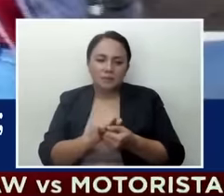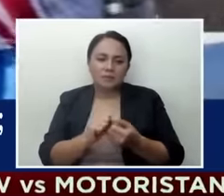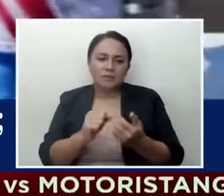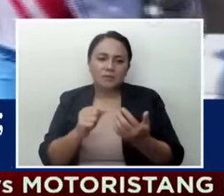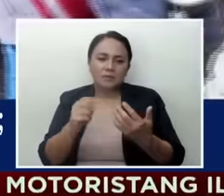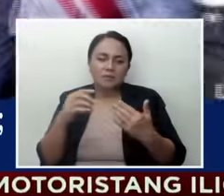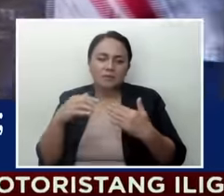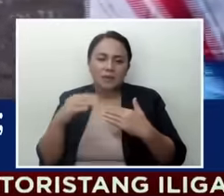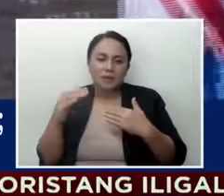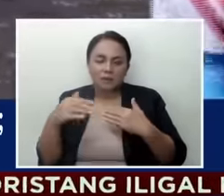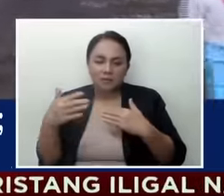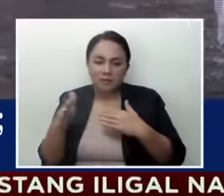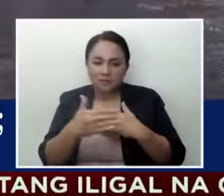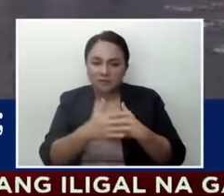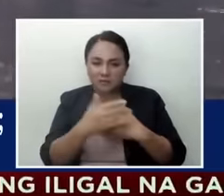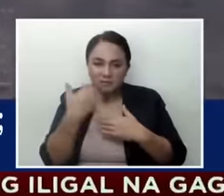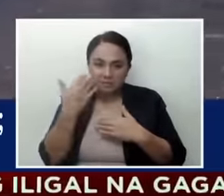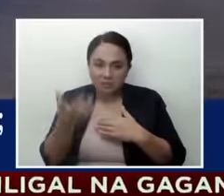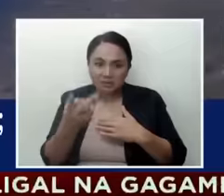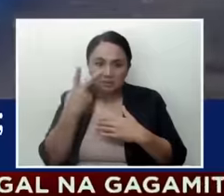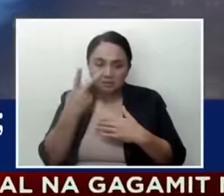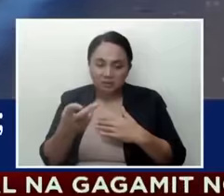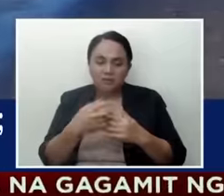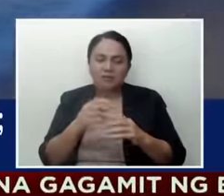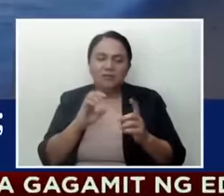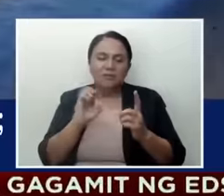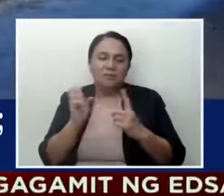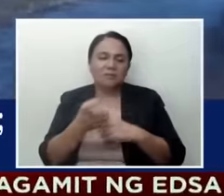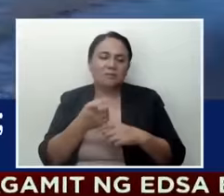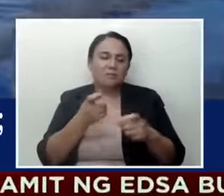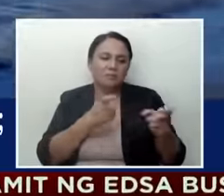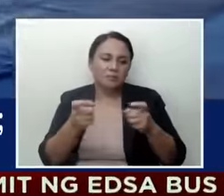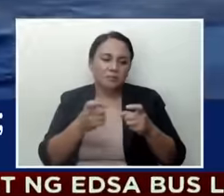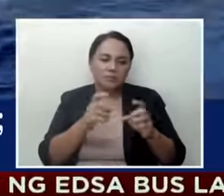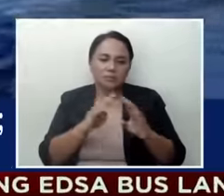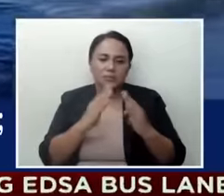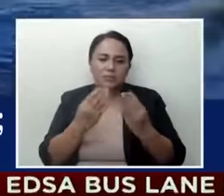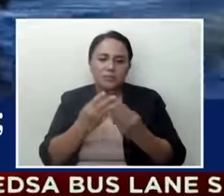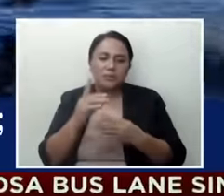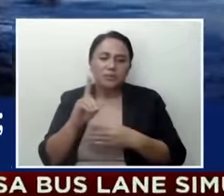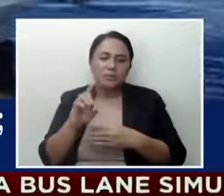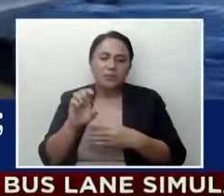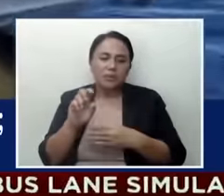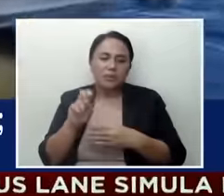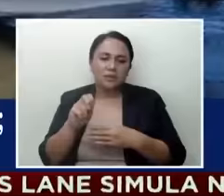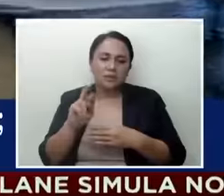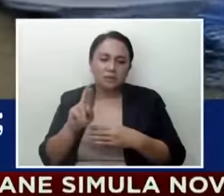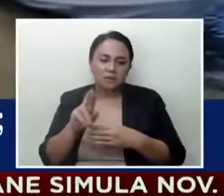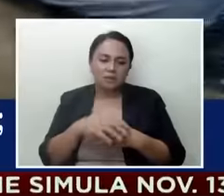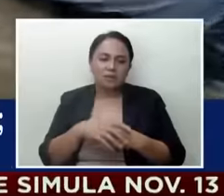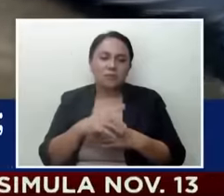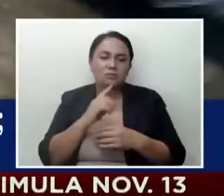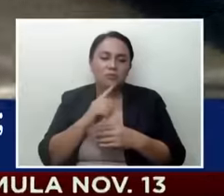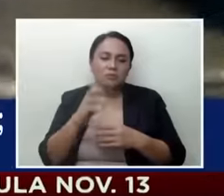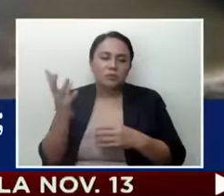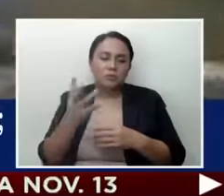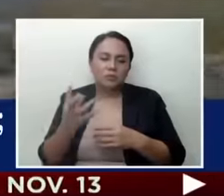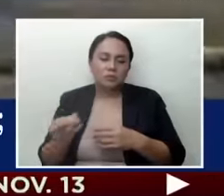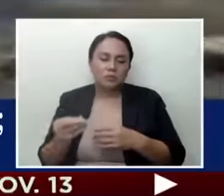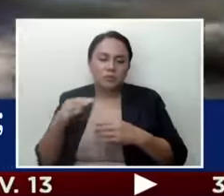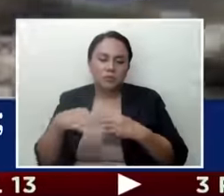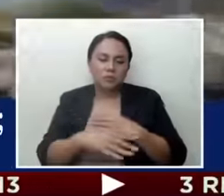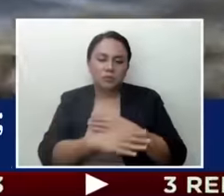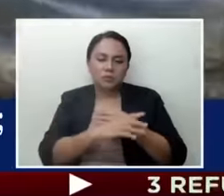kill? Nag-iimbestiga na rin ang Environmental Management Bureau ng DENR. Tiniyak ng Batangas Coast Guard